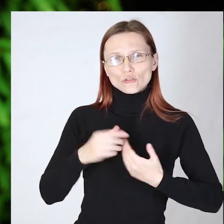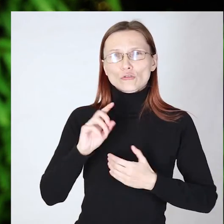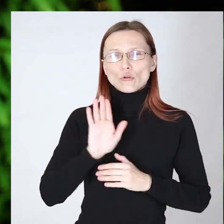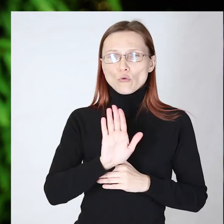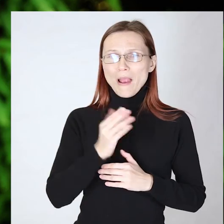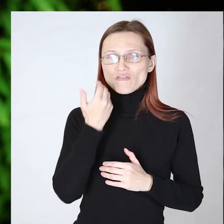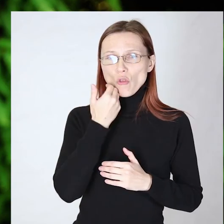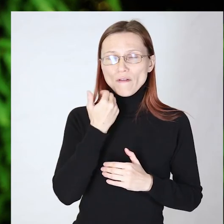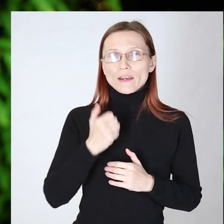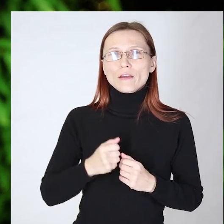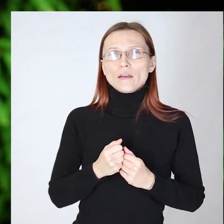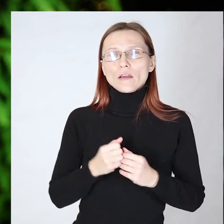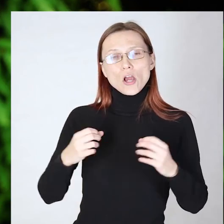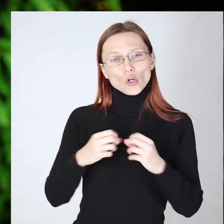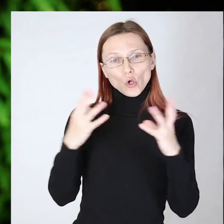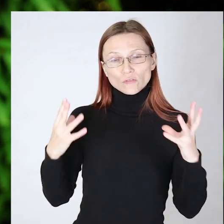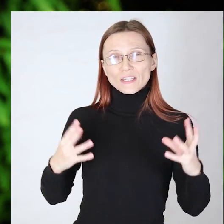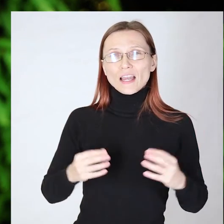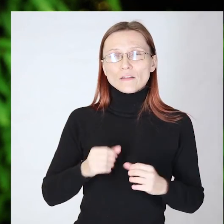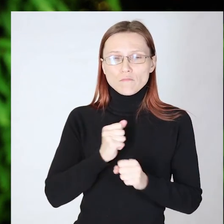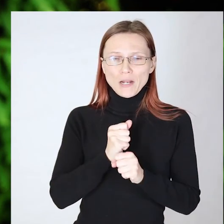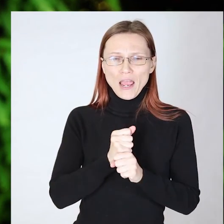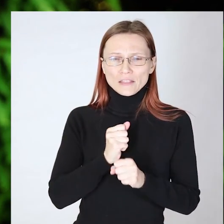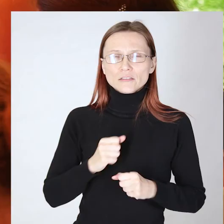človek má, a rozvíjať v tej práci,